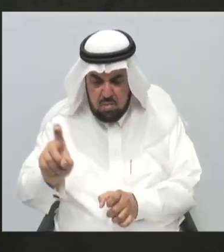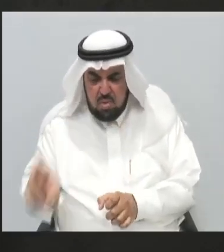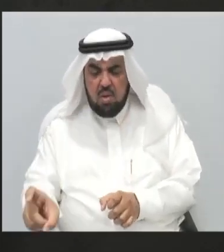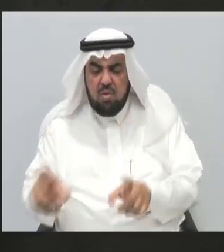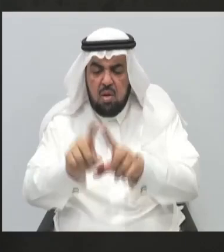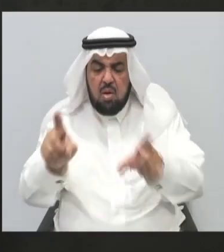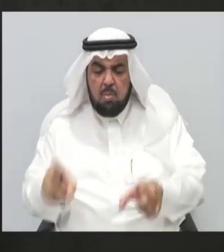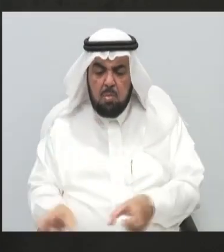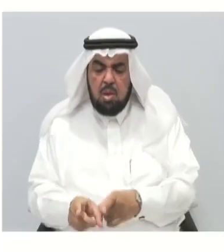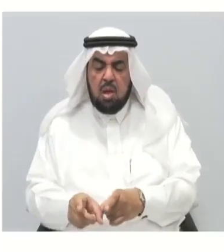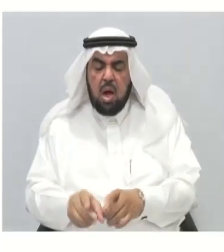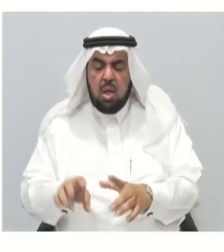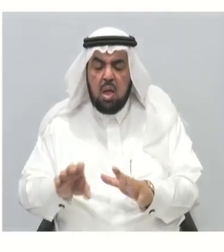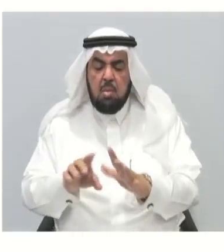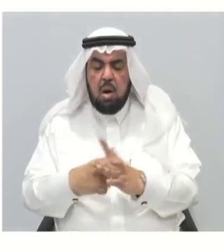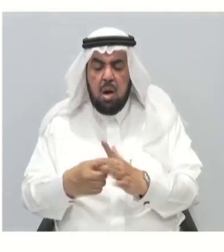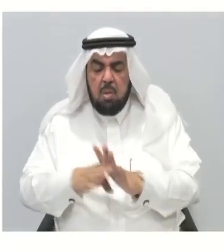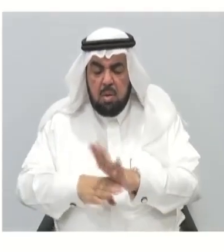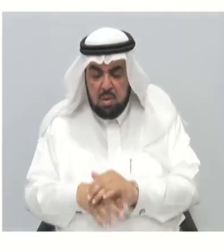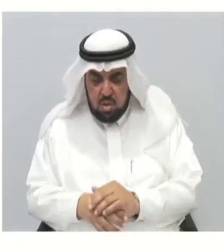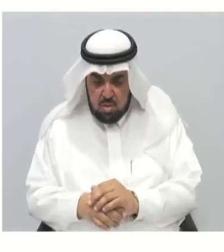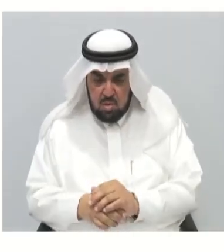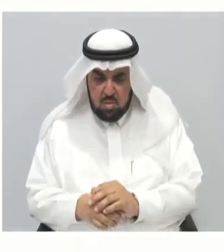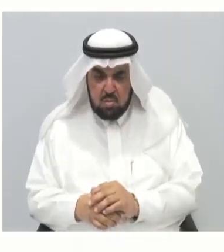سكربت او منطقه البرمجه